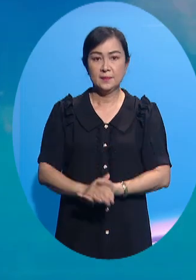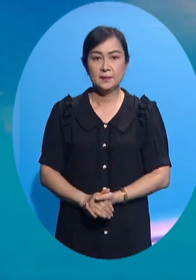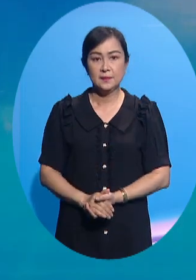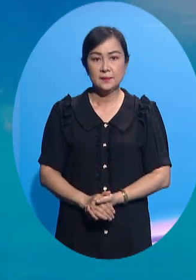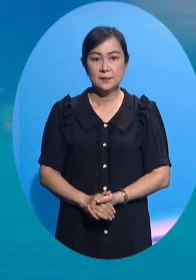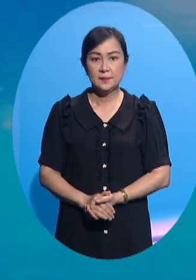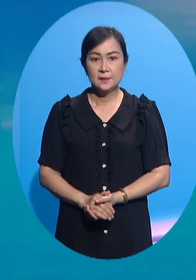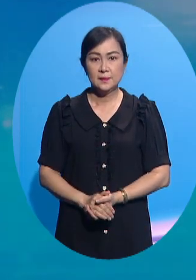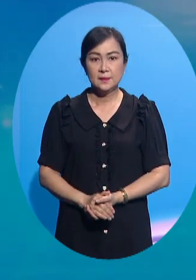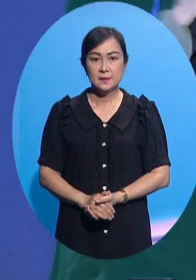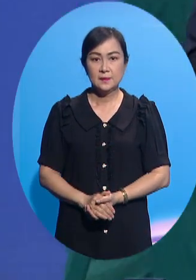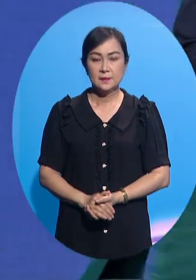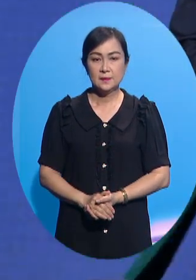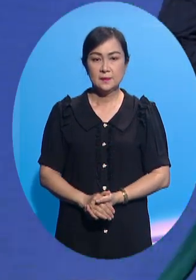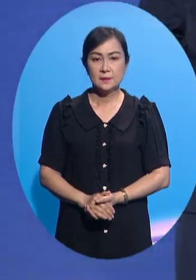Minh.